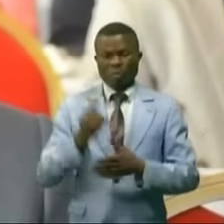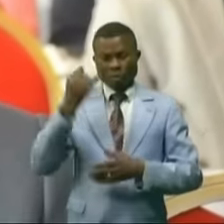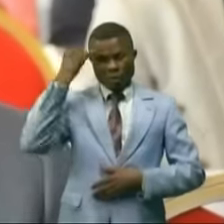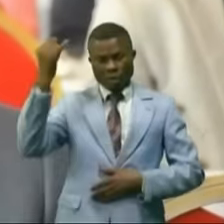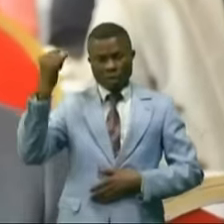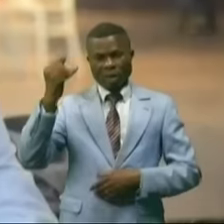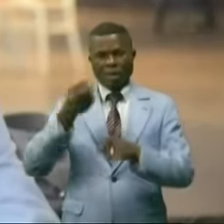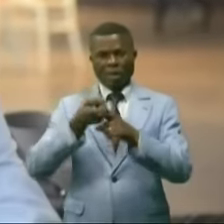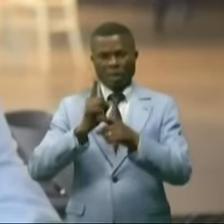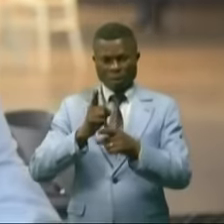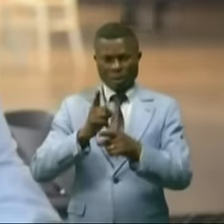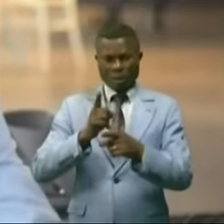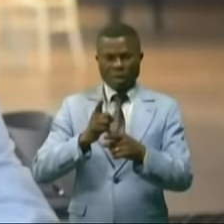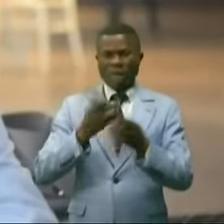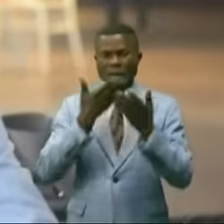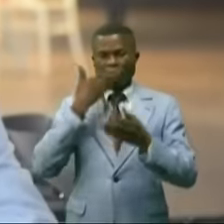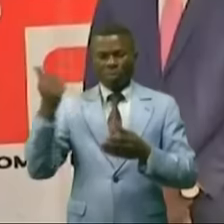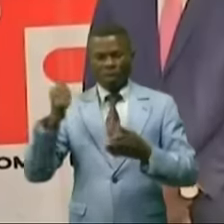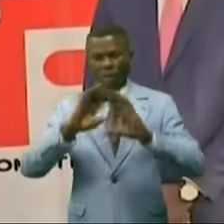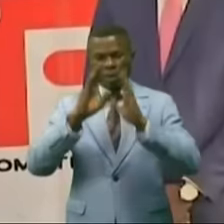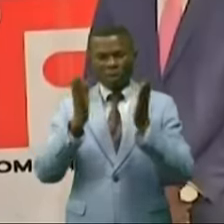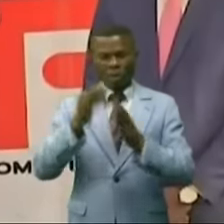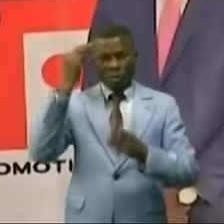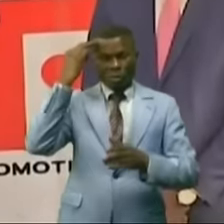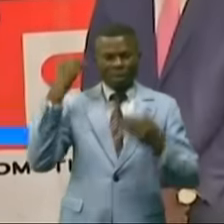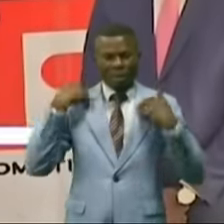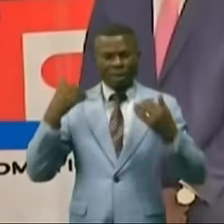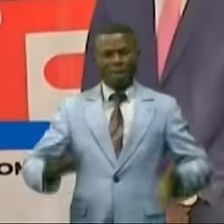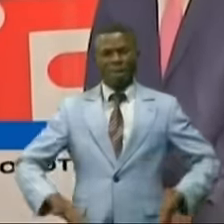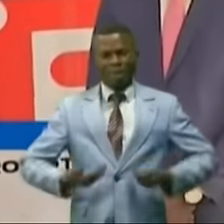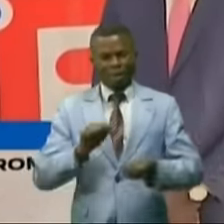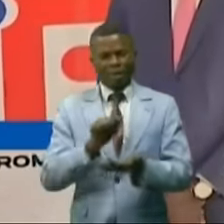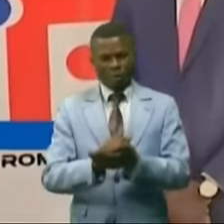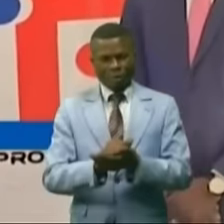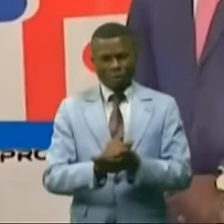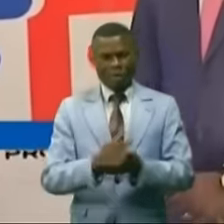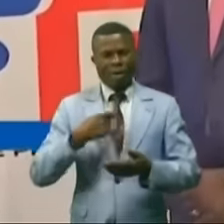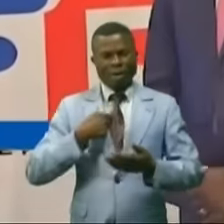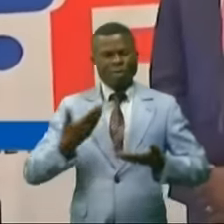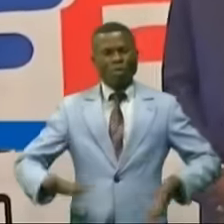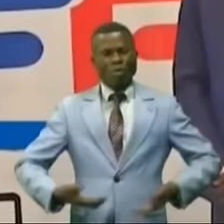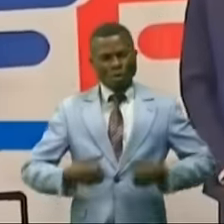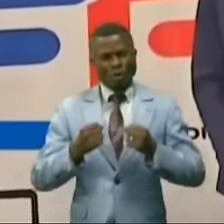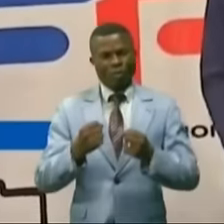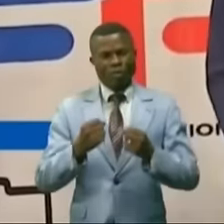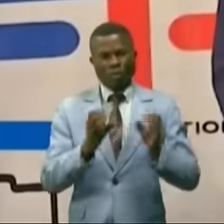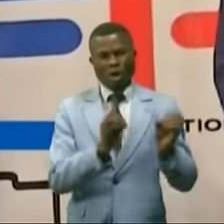L'initiative est vivement saluée par le ministre de la Santé. Je suis vraiment très content de